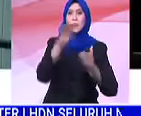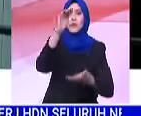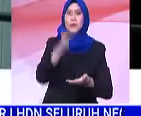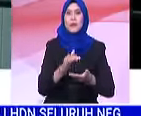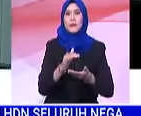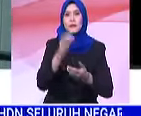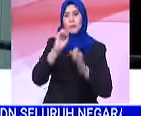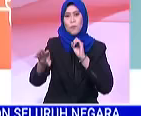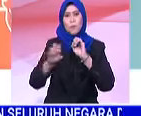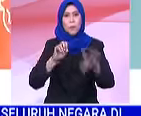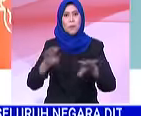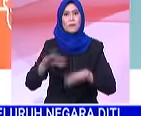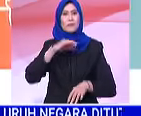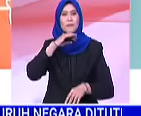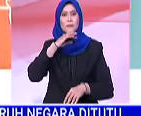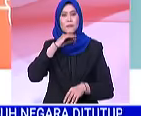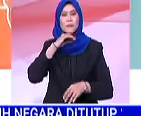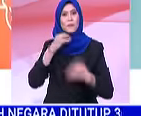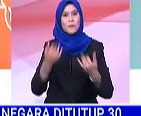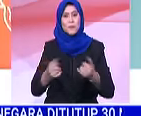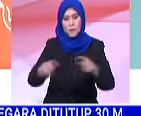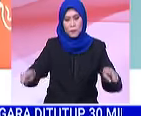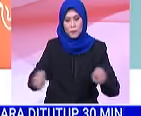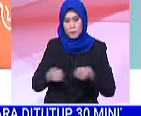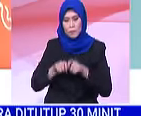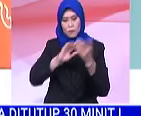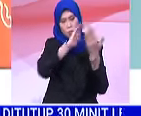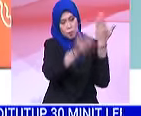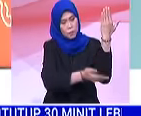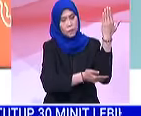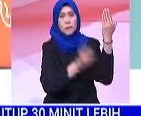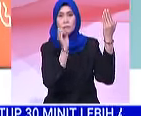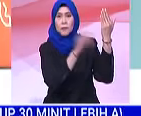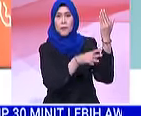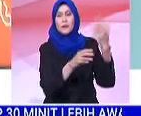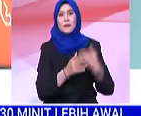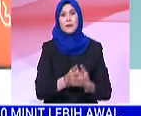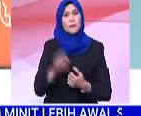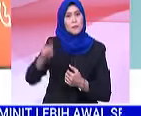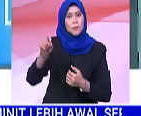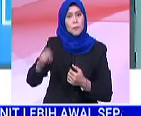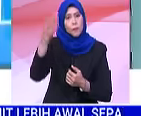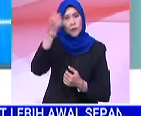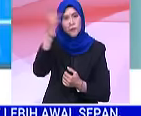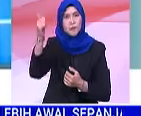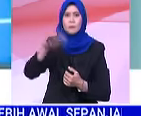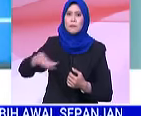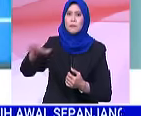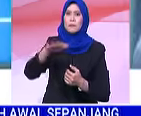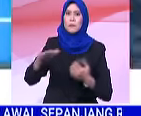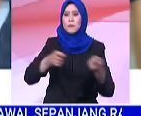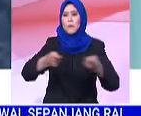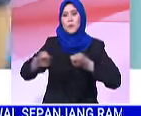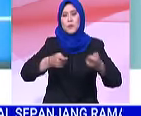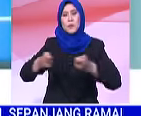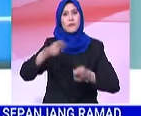kapasiti pembuangan sisa pepejal ke tapak pelupusan sampah. Keperluan itu berdasarkan anggaran perbadanan